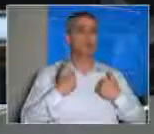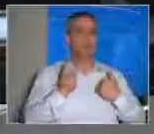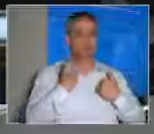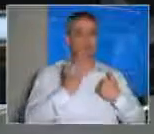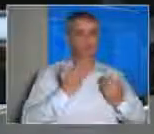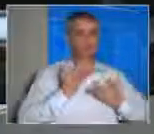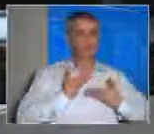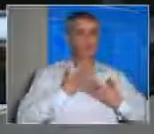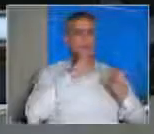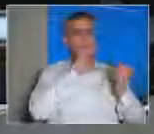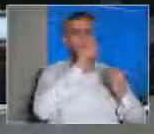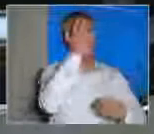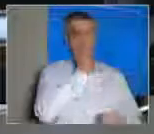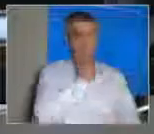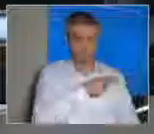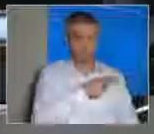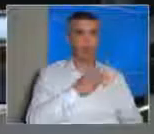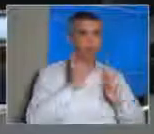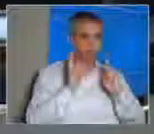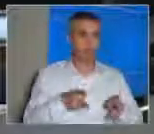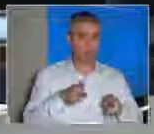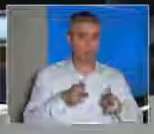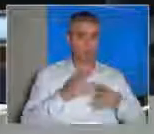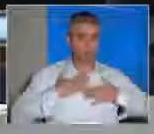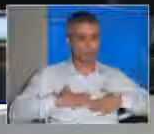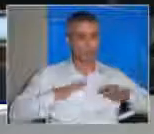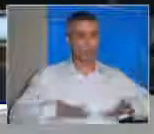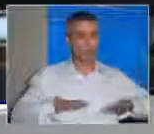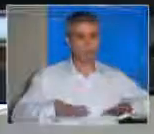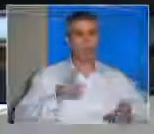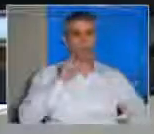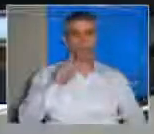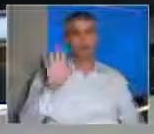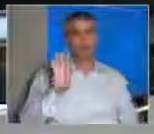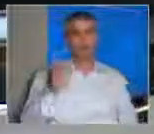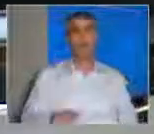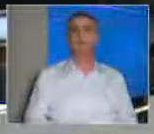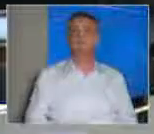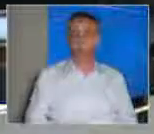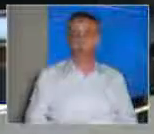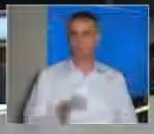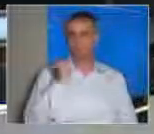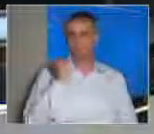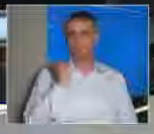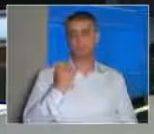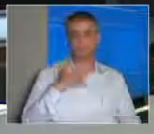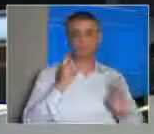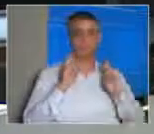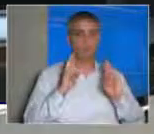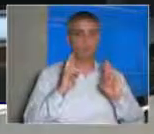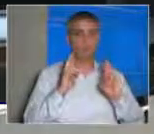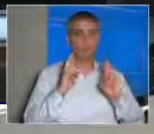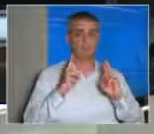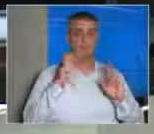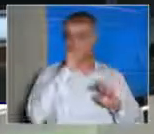מישהו שמדבר עם חמאס, מישהו שיכול... להרגיע את השקט, וקוראים לו בנימין נתניהו. חד משמעית, ואני מאוד מקווה, דרך